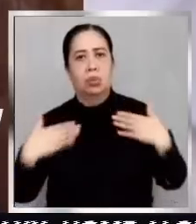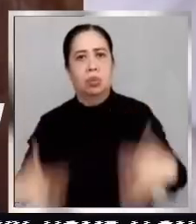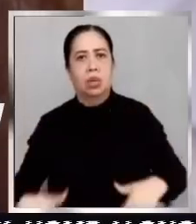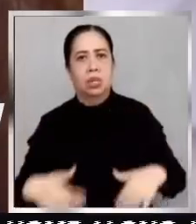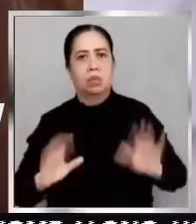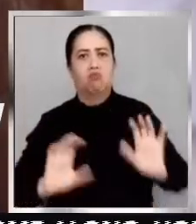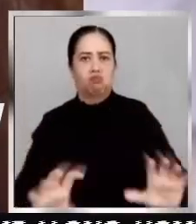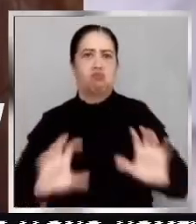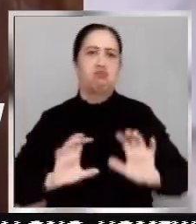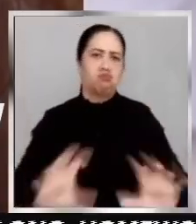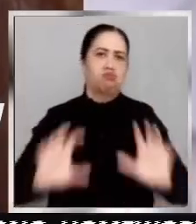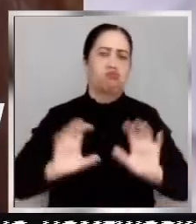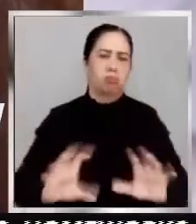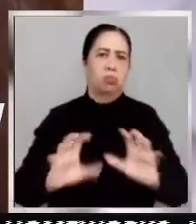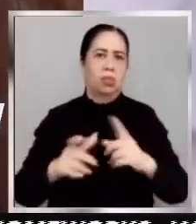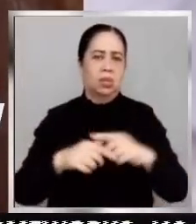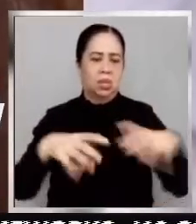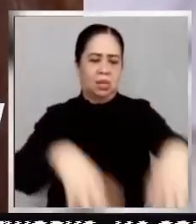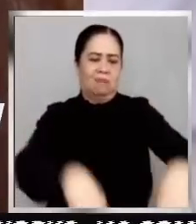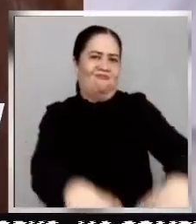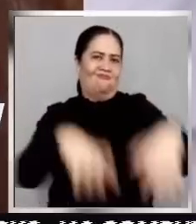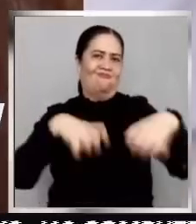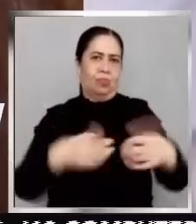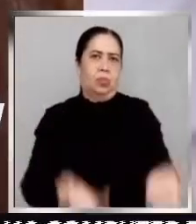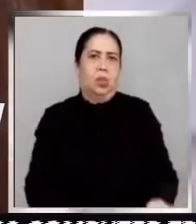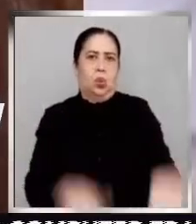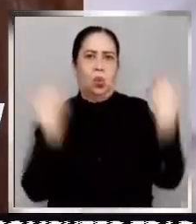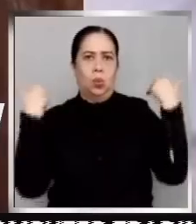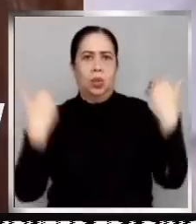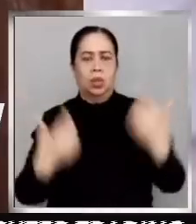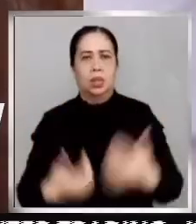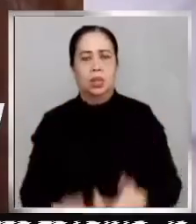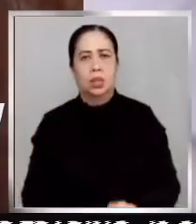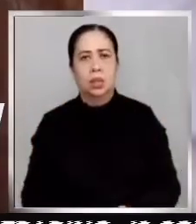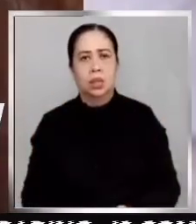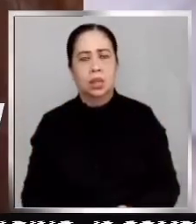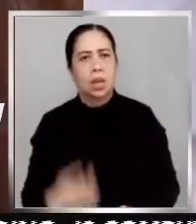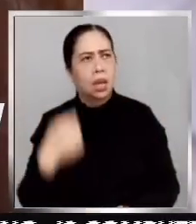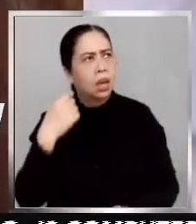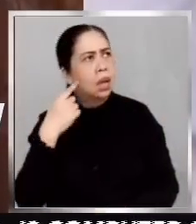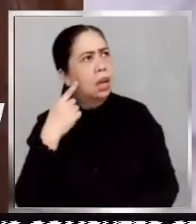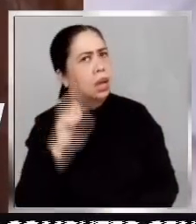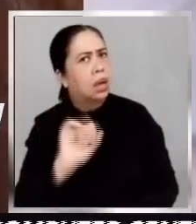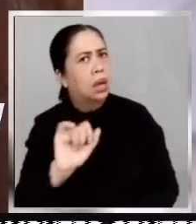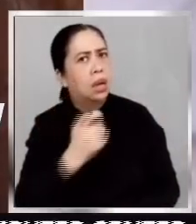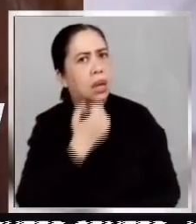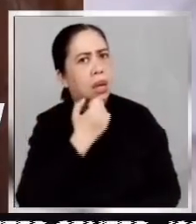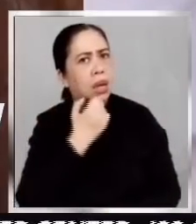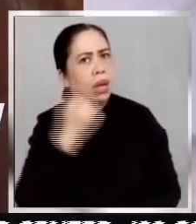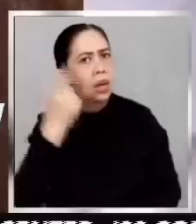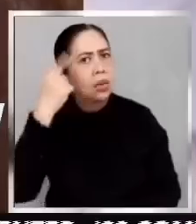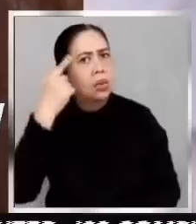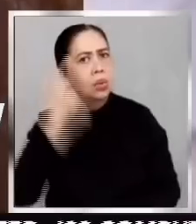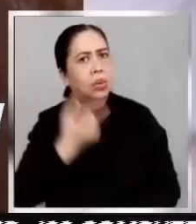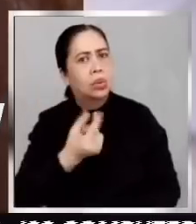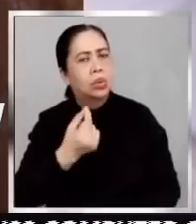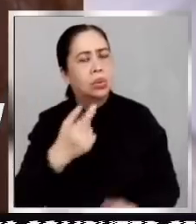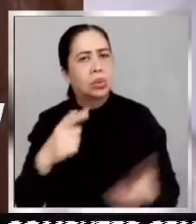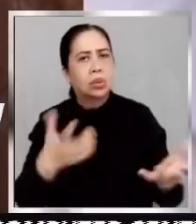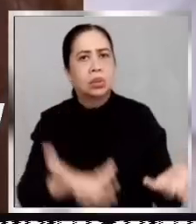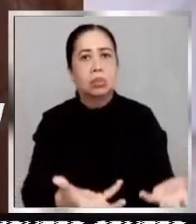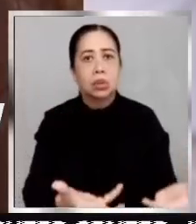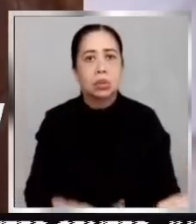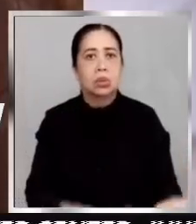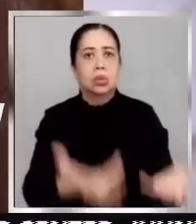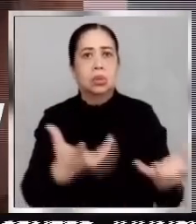yunga binuksan akala namin kung ano lang ang gagawin niya Hanggang sa hindi pa